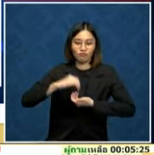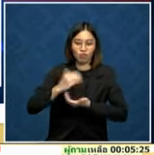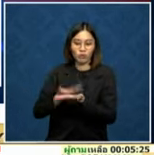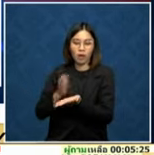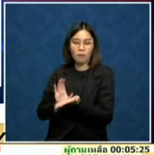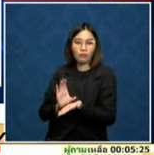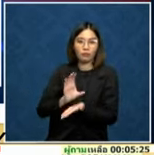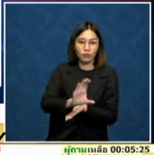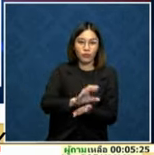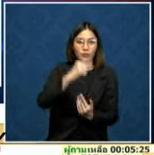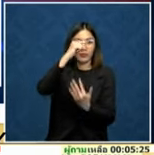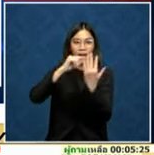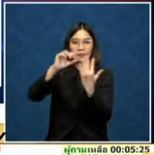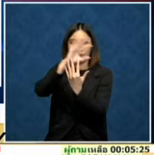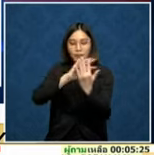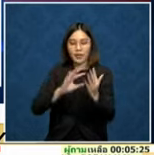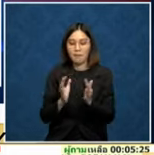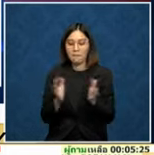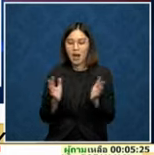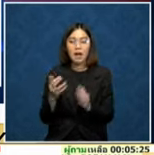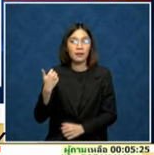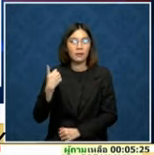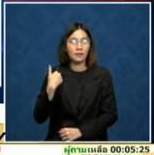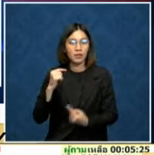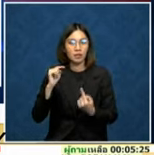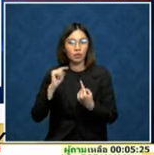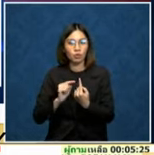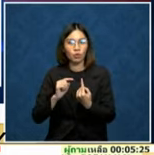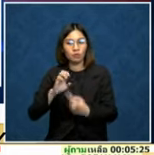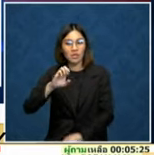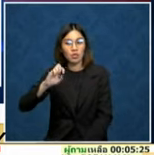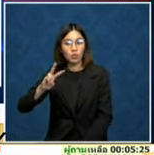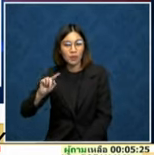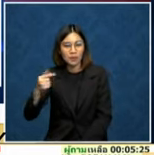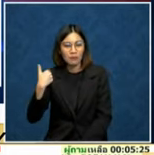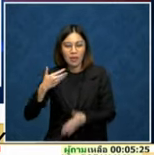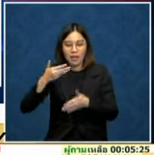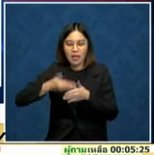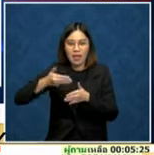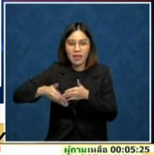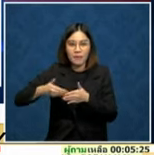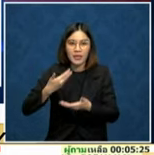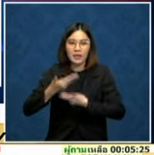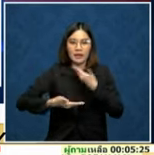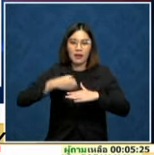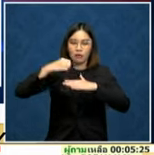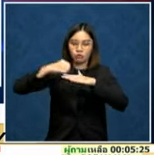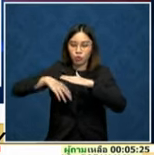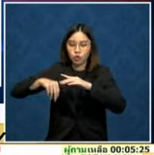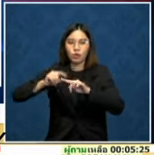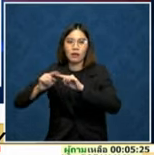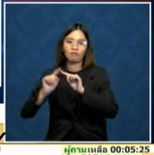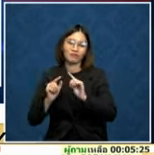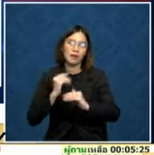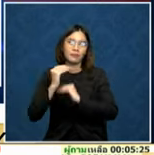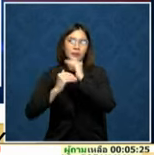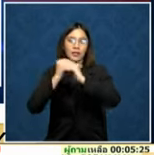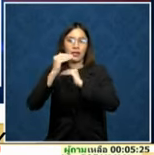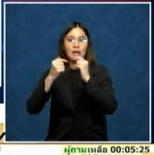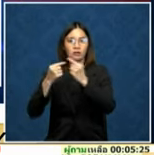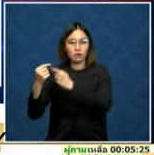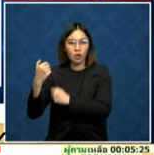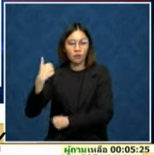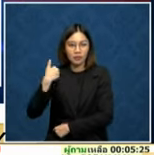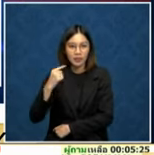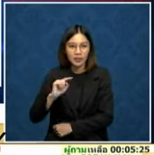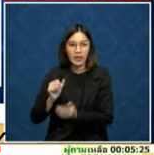ใปเทศไยมากมายถึแ้ว่าเรื่ของ EV ก็จะมีการสดุดบ ยอดขายตกไปบ้างแต่เรากยังเดินหนาต่อ แล้วก็ยง